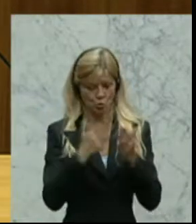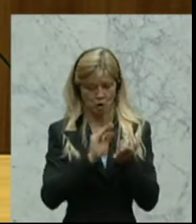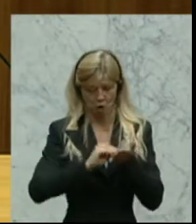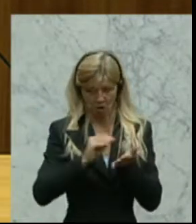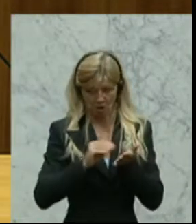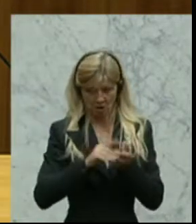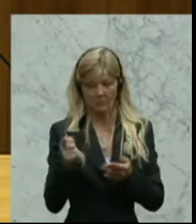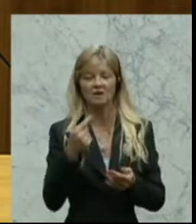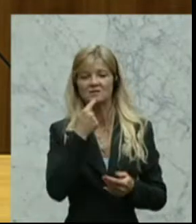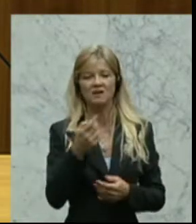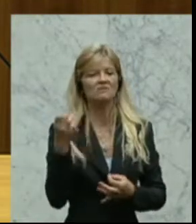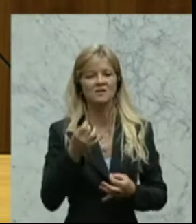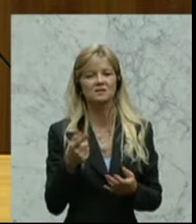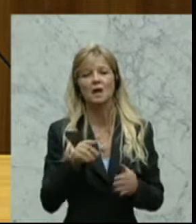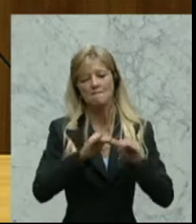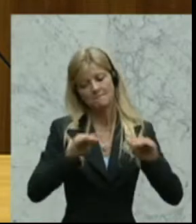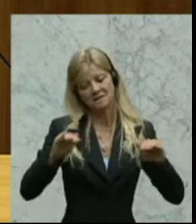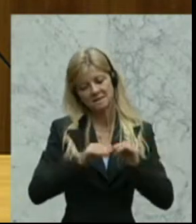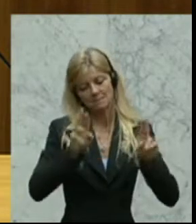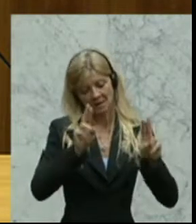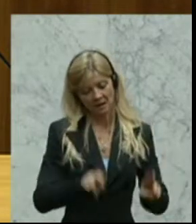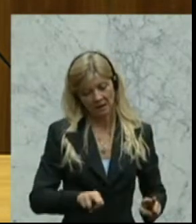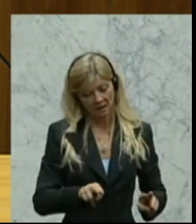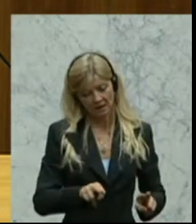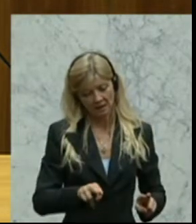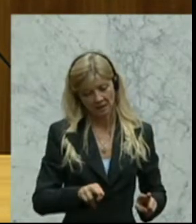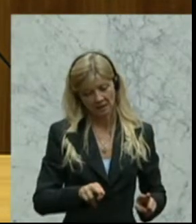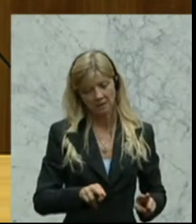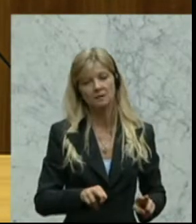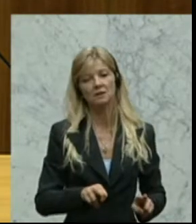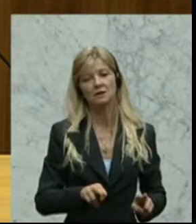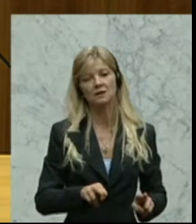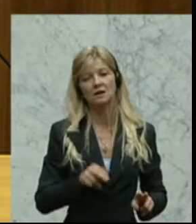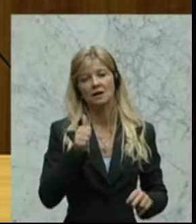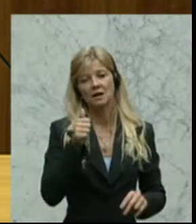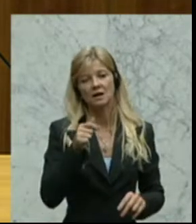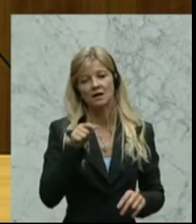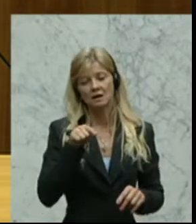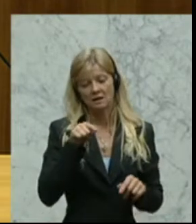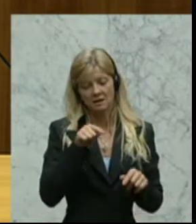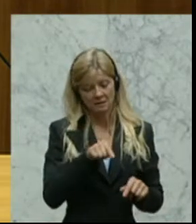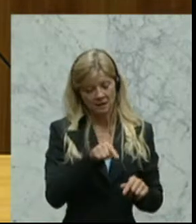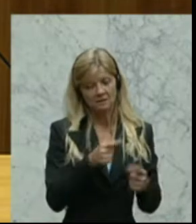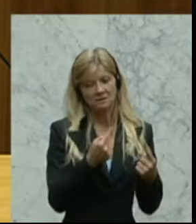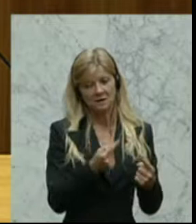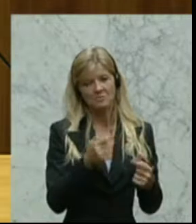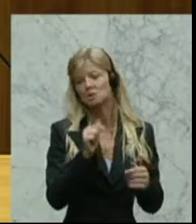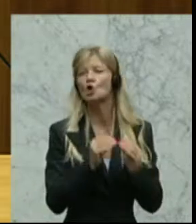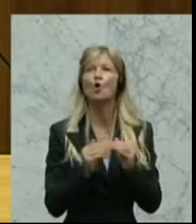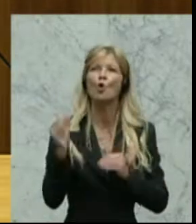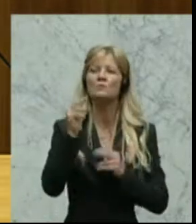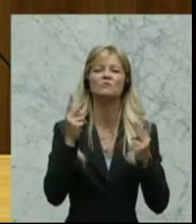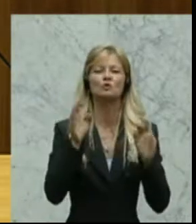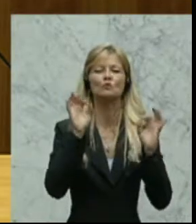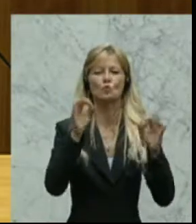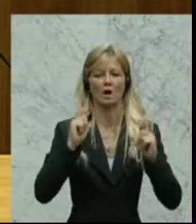der Gerechtigkeit als eine der obersten Vorzüge des Charakters beschrieben.